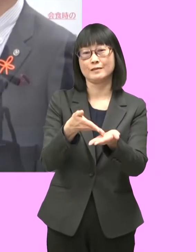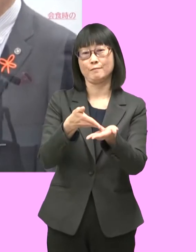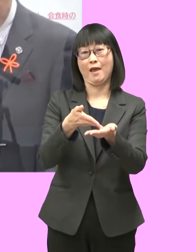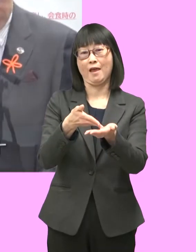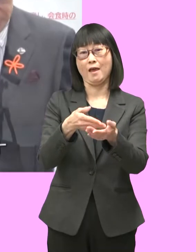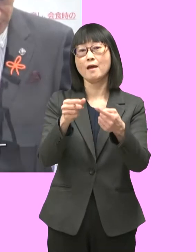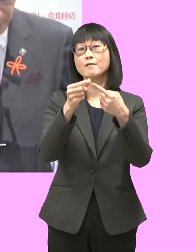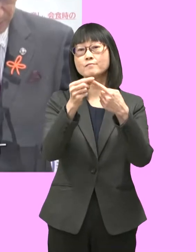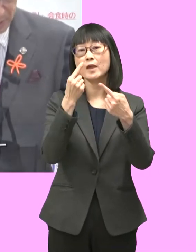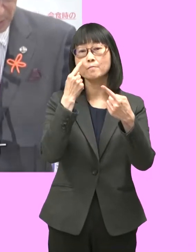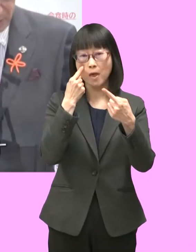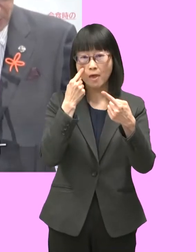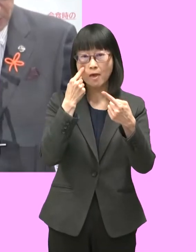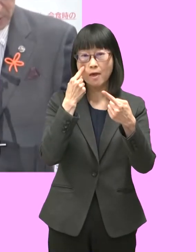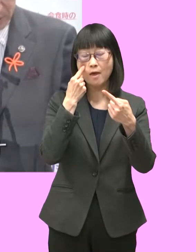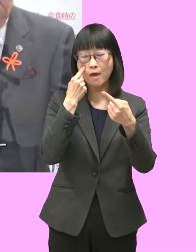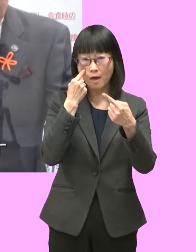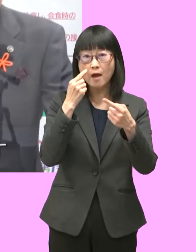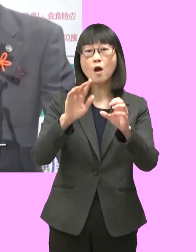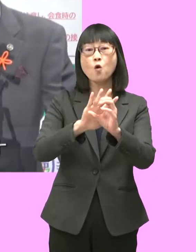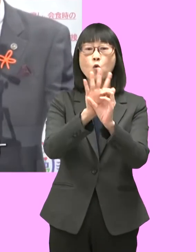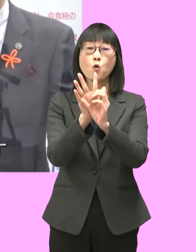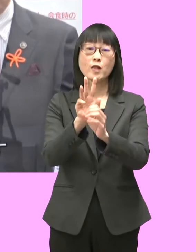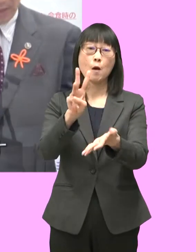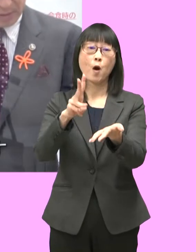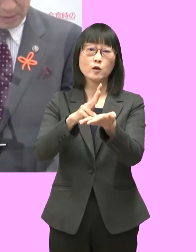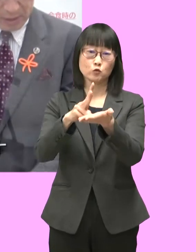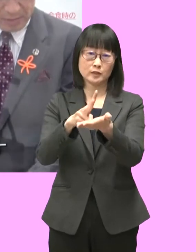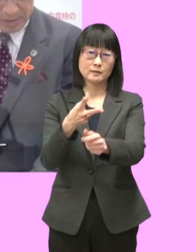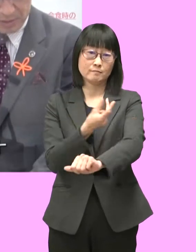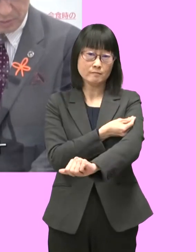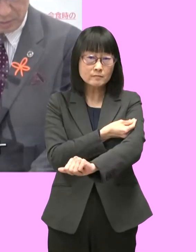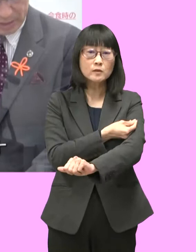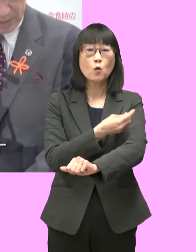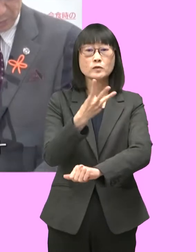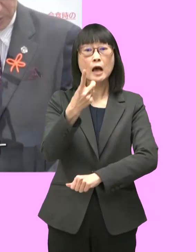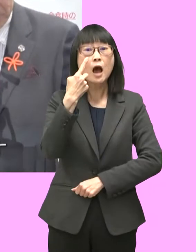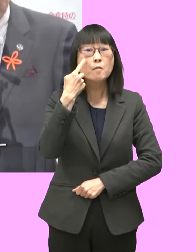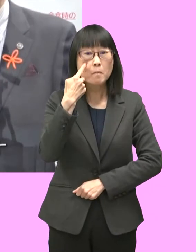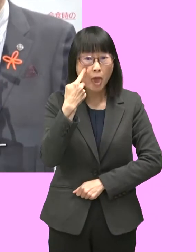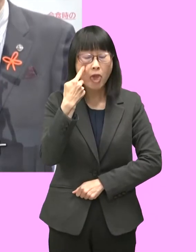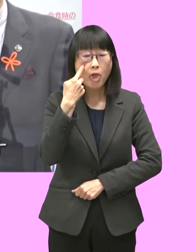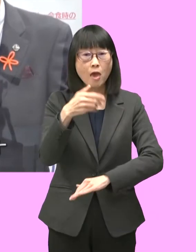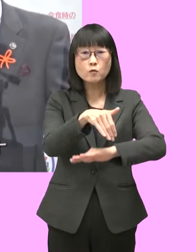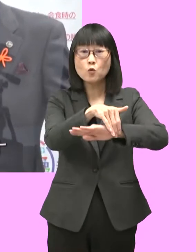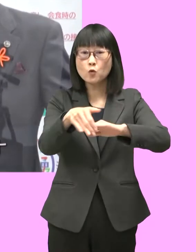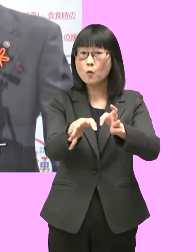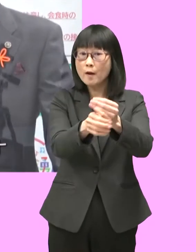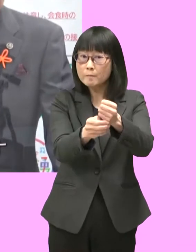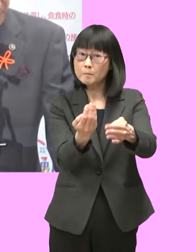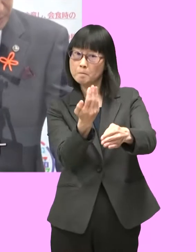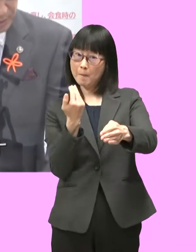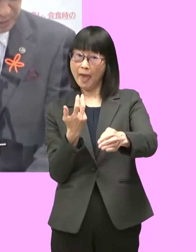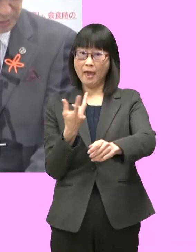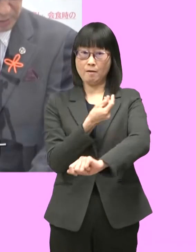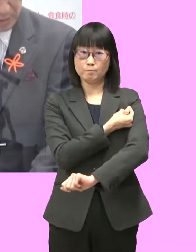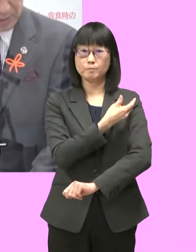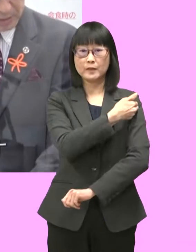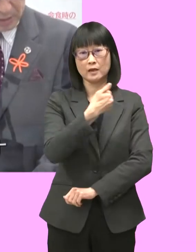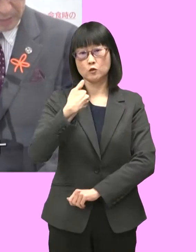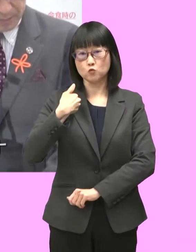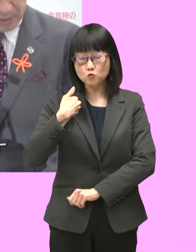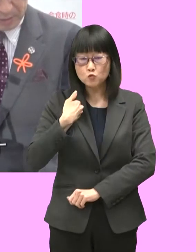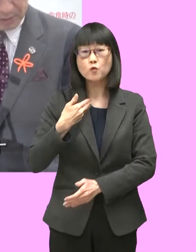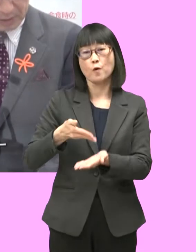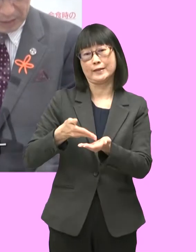まず1点目はですね、新型コロナワクチンの3回目接種の前倒しについてです。12月17